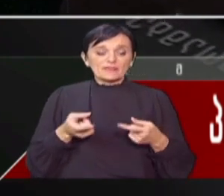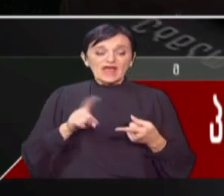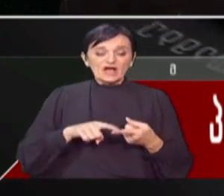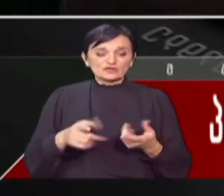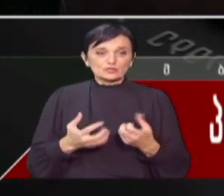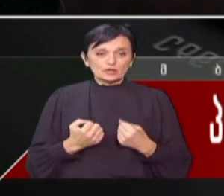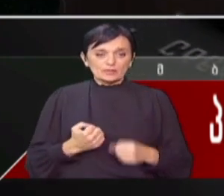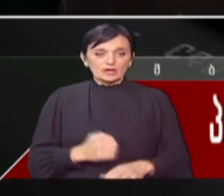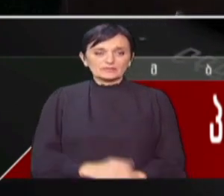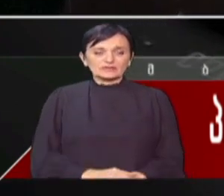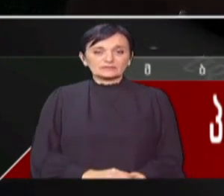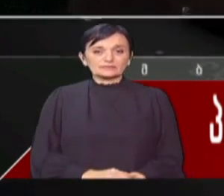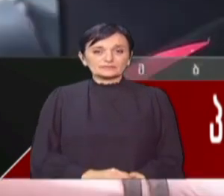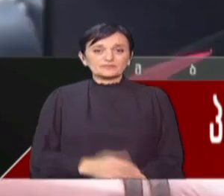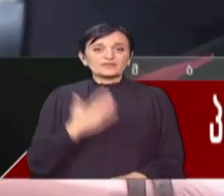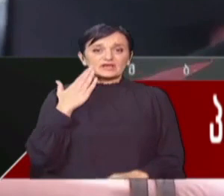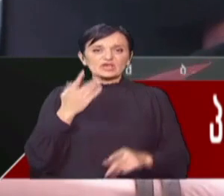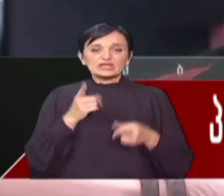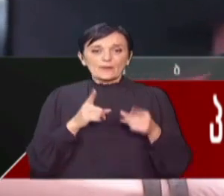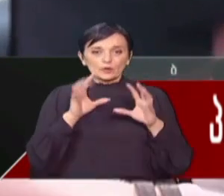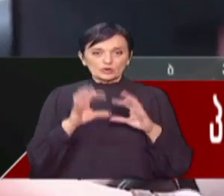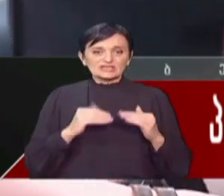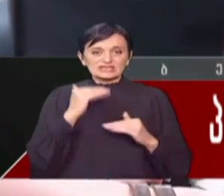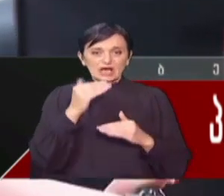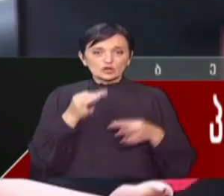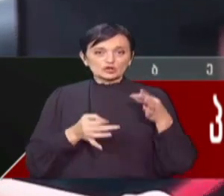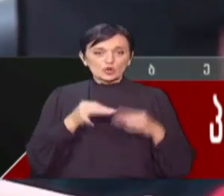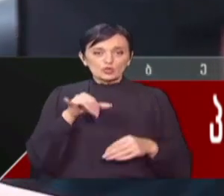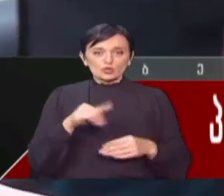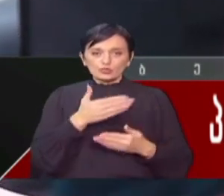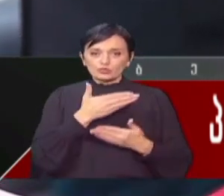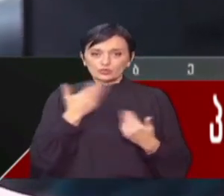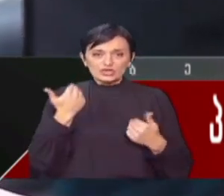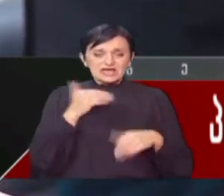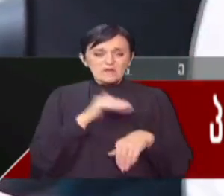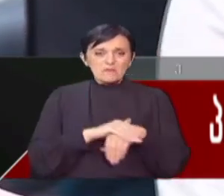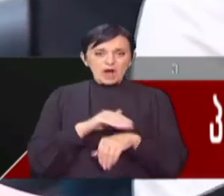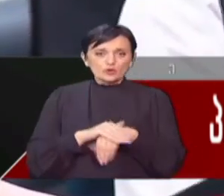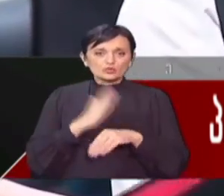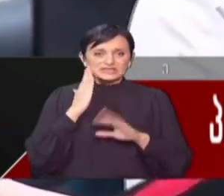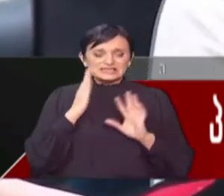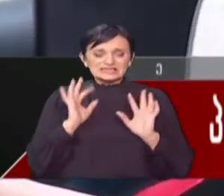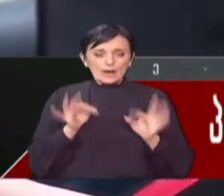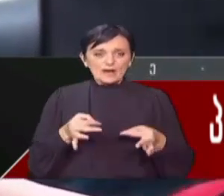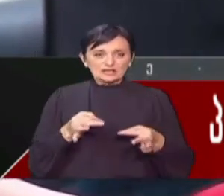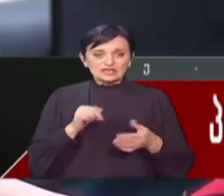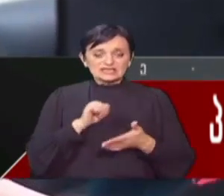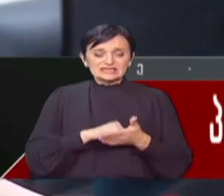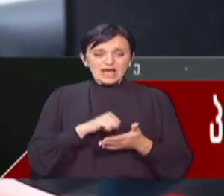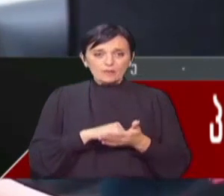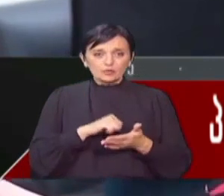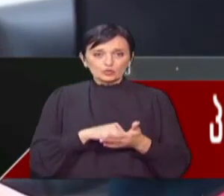მიიღოს. Namdulat, sa Constituția sa samartlos, sa arab, sa arenaeri, pact obrivida, sa martlebrivi, sa